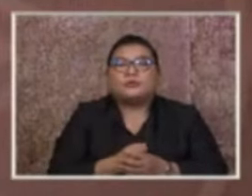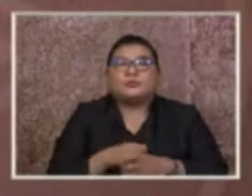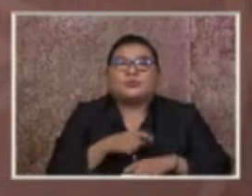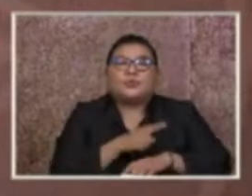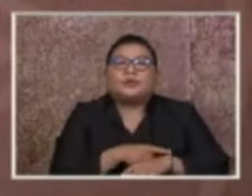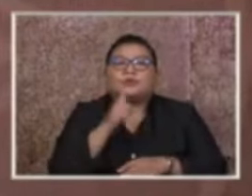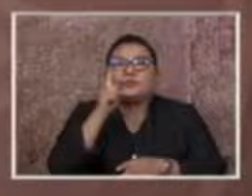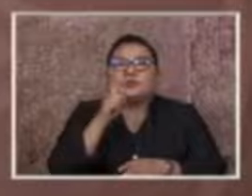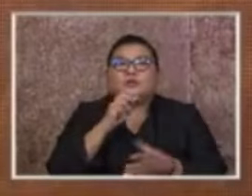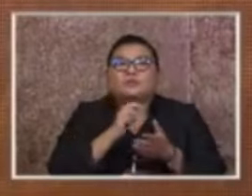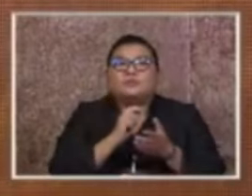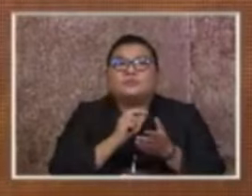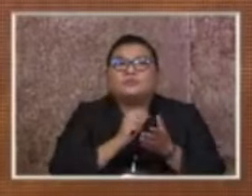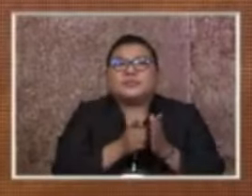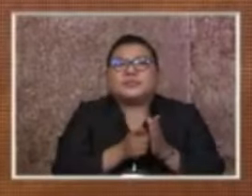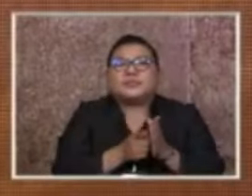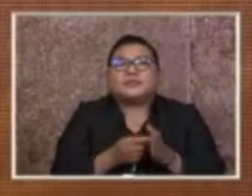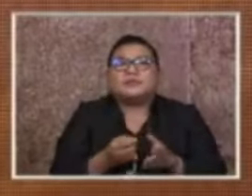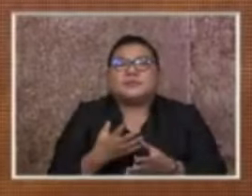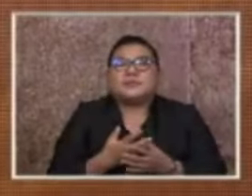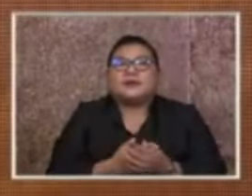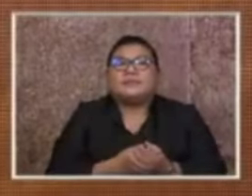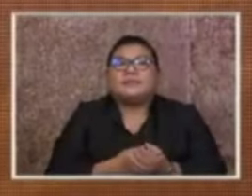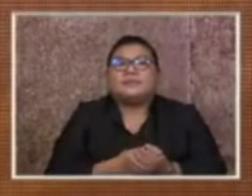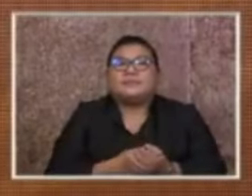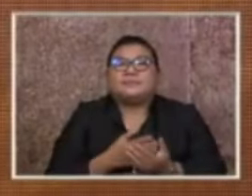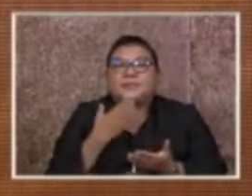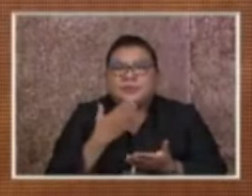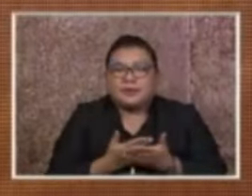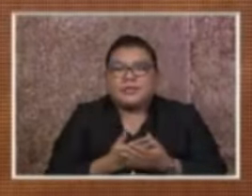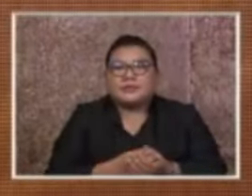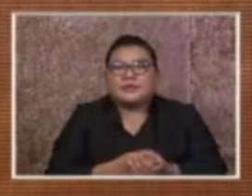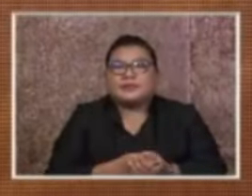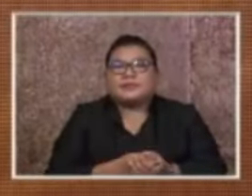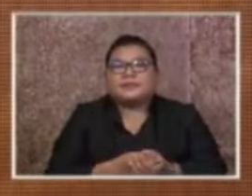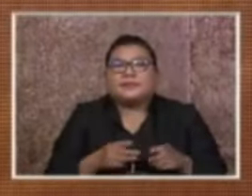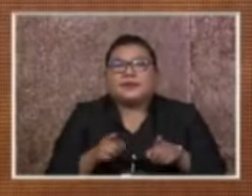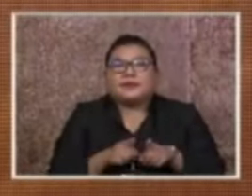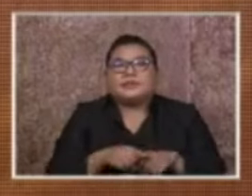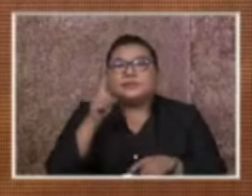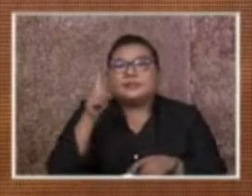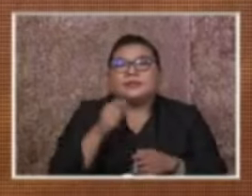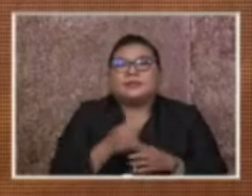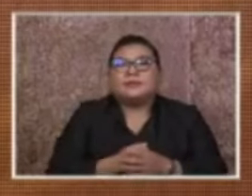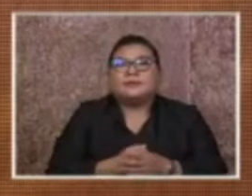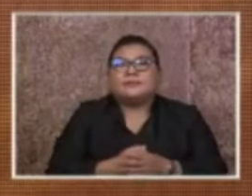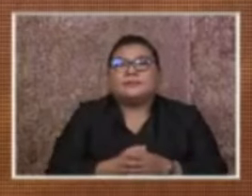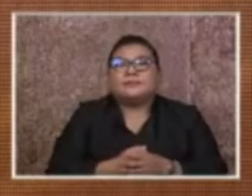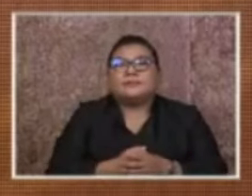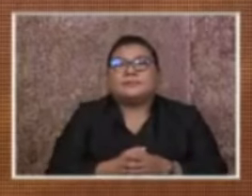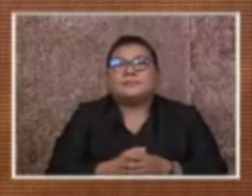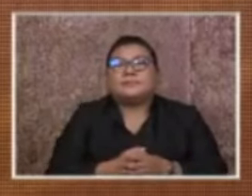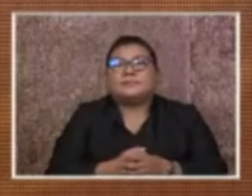1 menit dimulai saat berbicara ee terima kasih pasangan nomor urut 1 senior